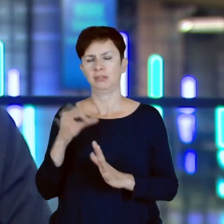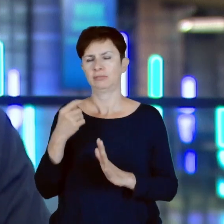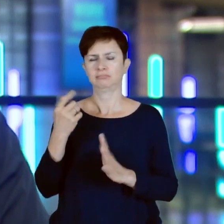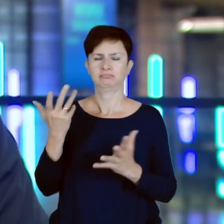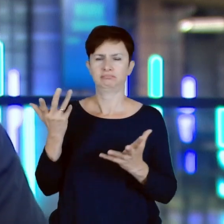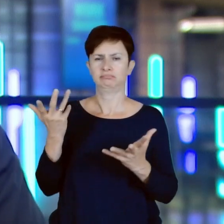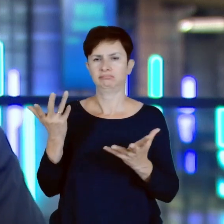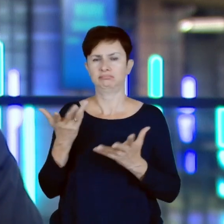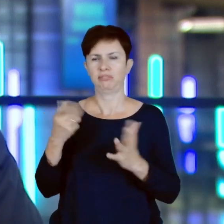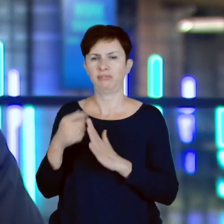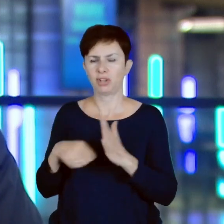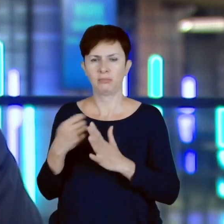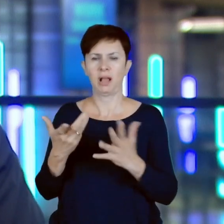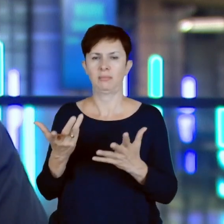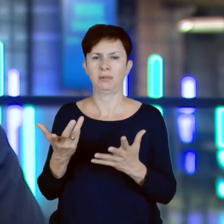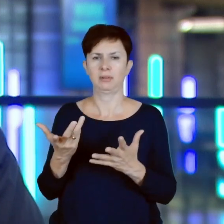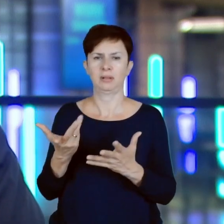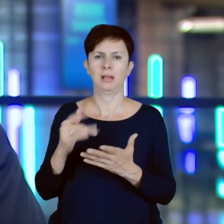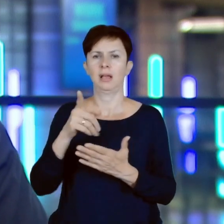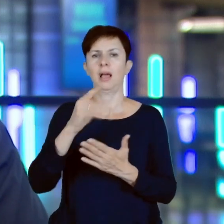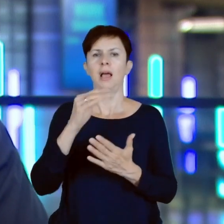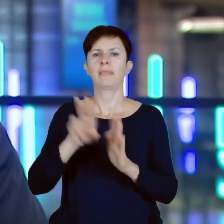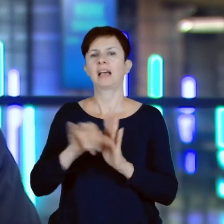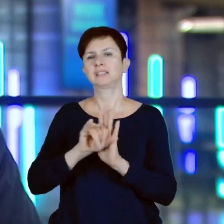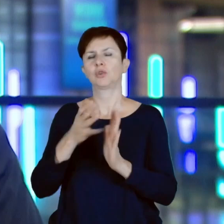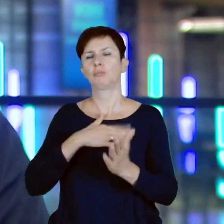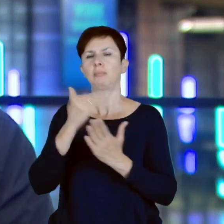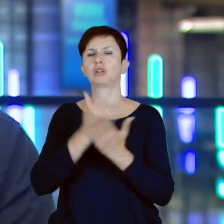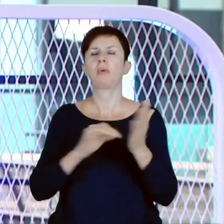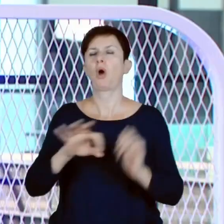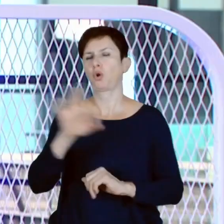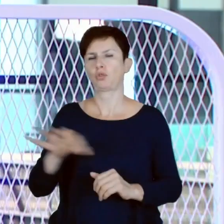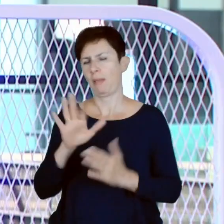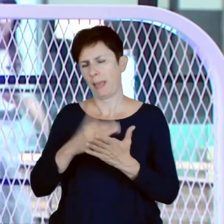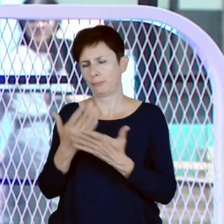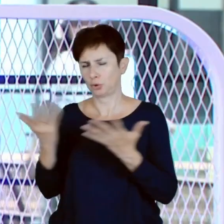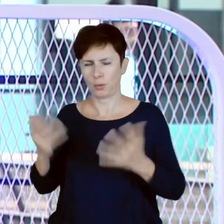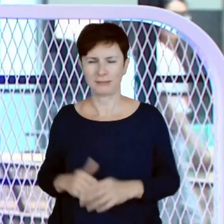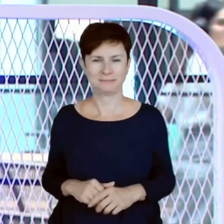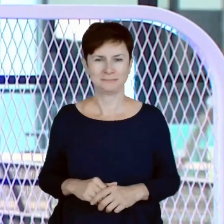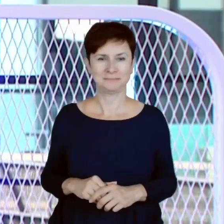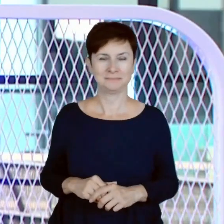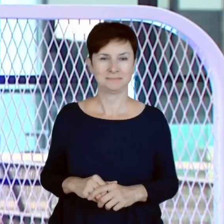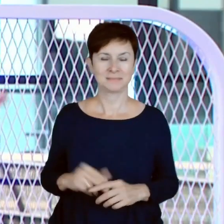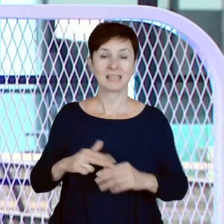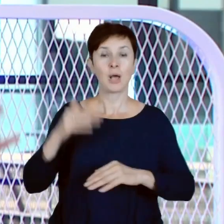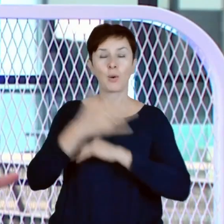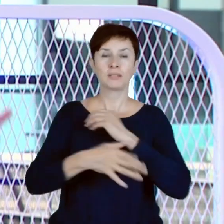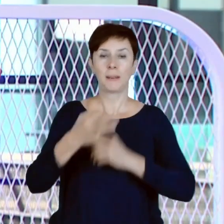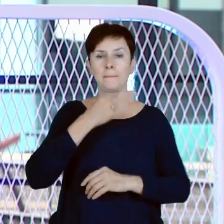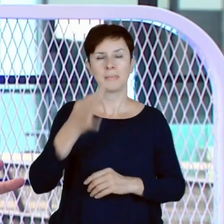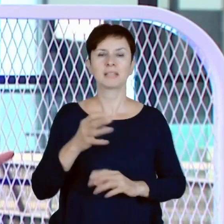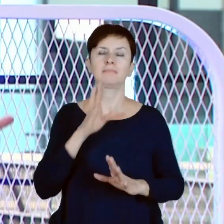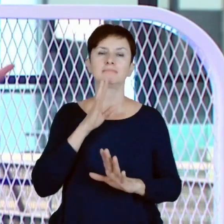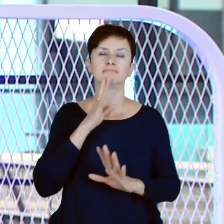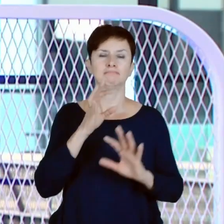jak ludzie przepisy gotowania na Instagramie. To ja was zapytam na koniec o takie złote rady, tak po